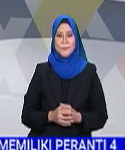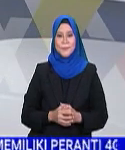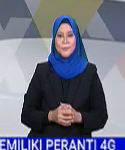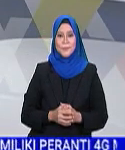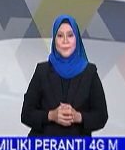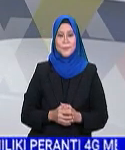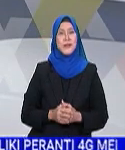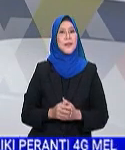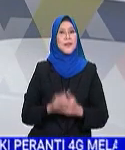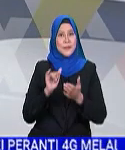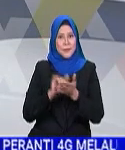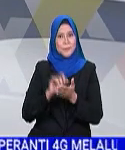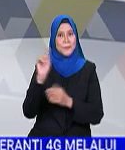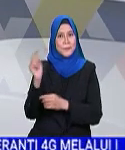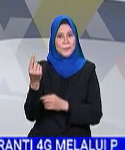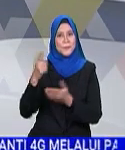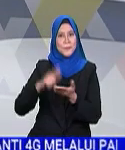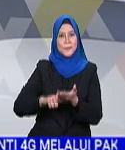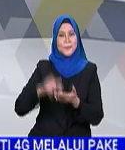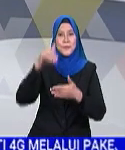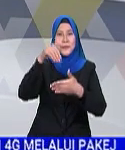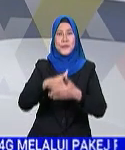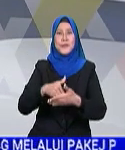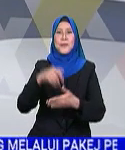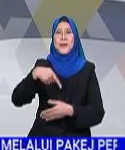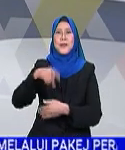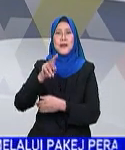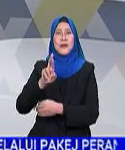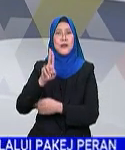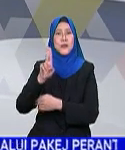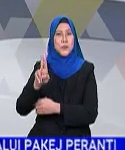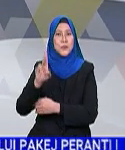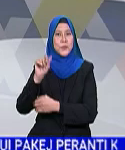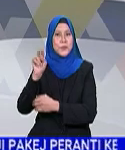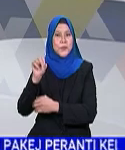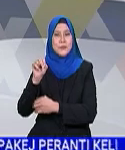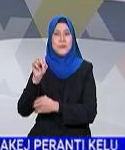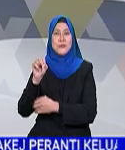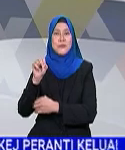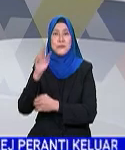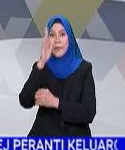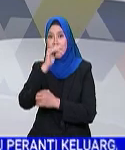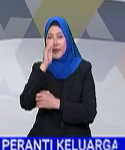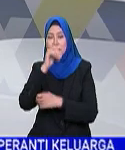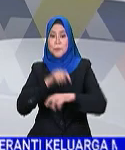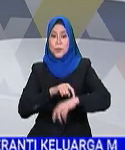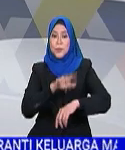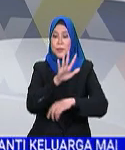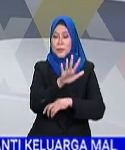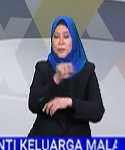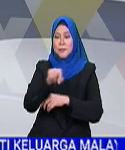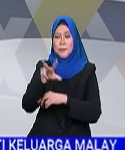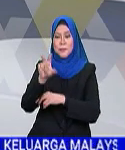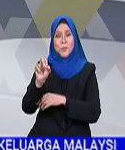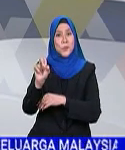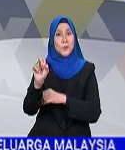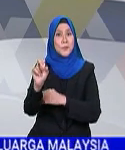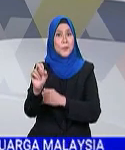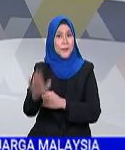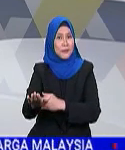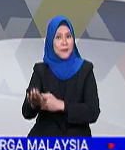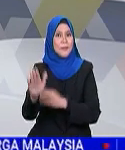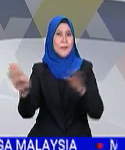Untuk itu, dahulu perkembangan hari mengundi PRU Dun Melaka petang ini. 5.30 petang nanti, semua pusat pengundian bakal